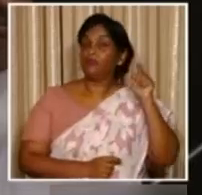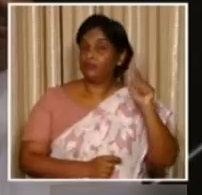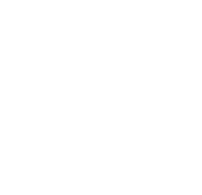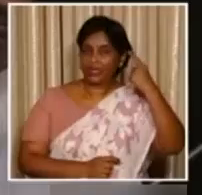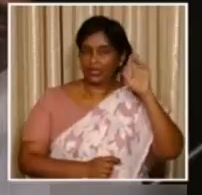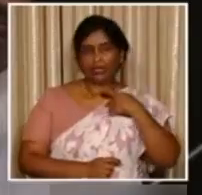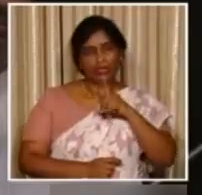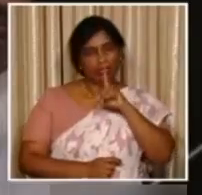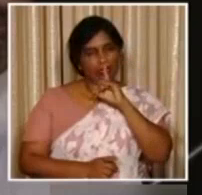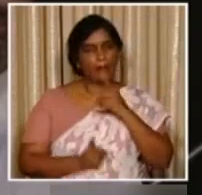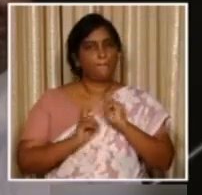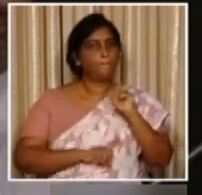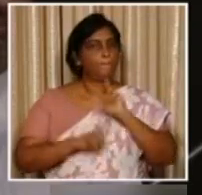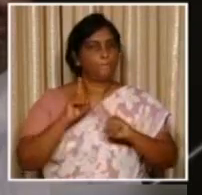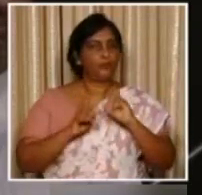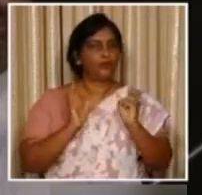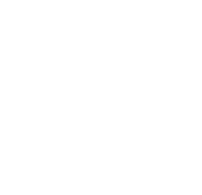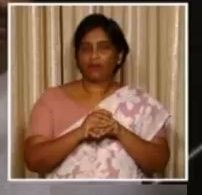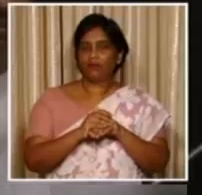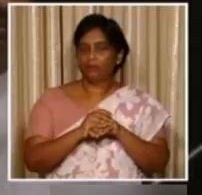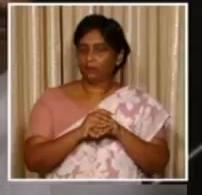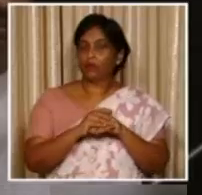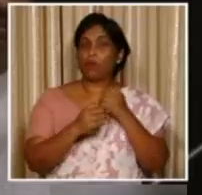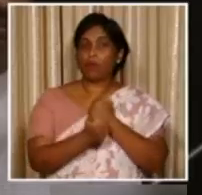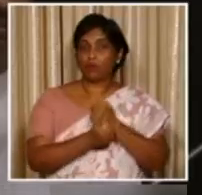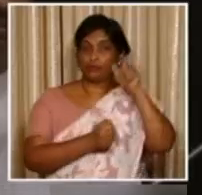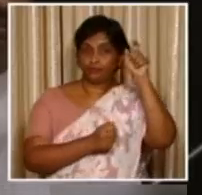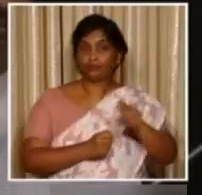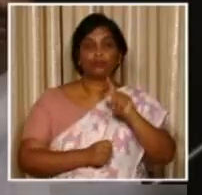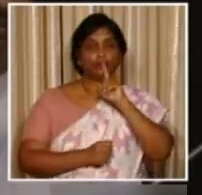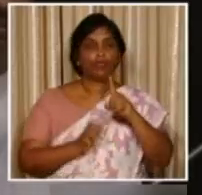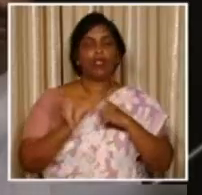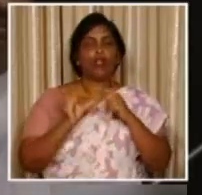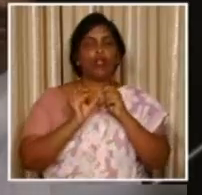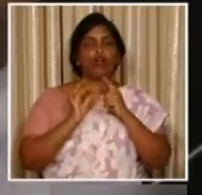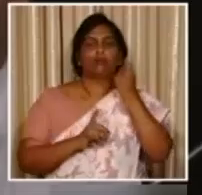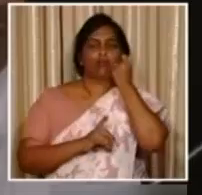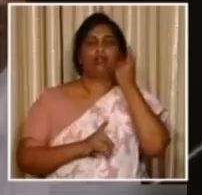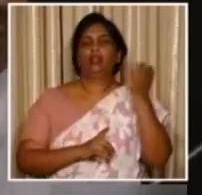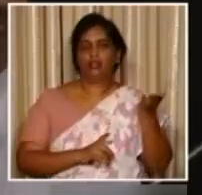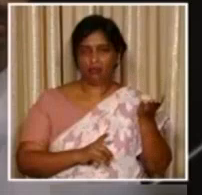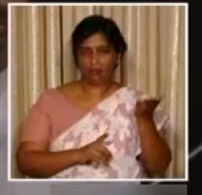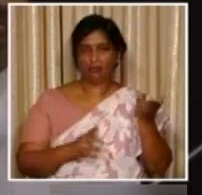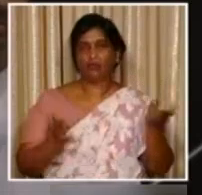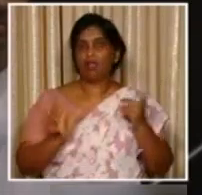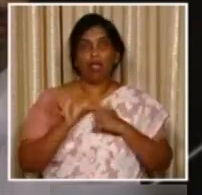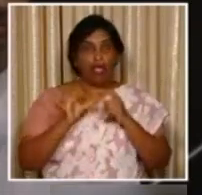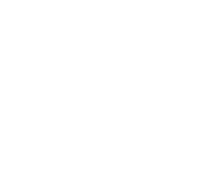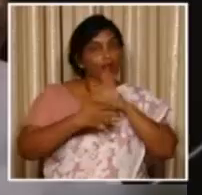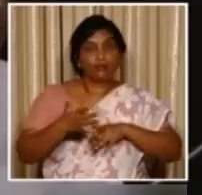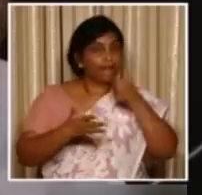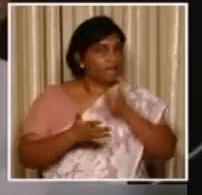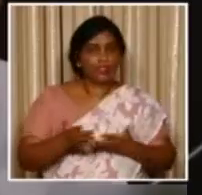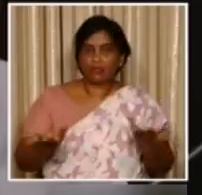අපිට ලැජ්ජයි මේ පාර්ලිමේන්තුවේ කාරක සභාවකට ආපු පොලිසිය නිලධාරීන් කියලා තියෙනවා අබුහින් කියන්නේ මිත්‍යාවක් කියලා. එතකොට අබුහින් මිත්‍යාවක්